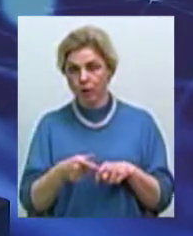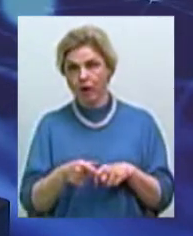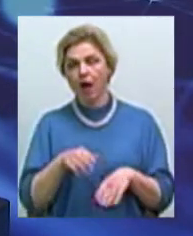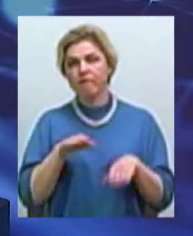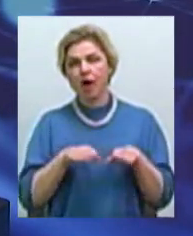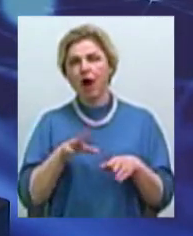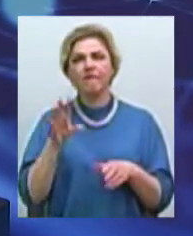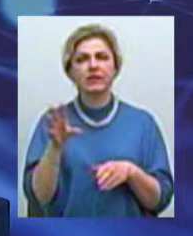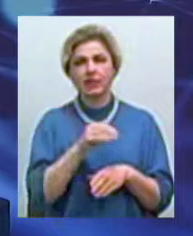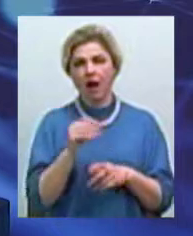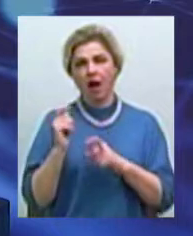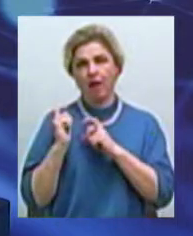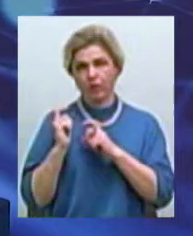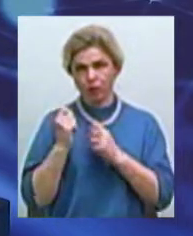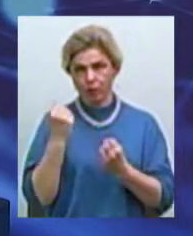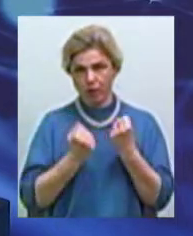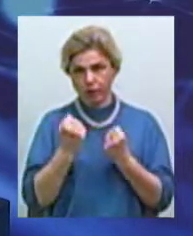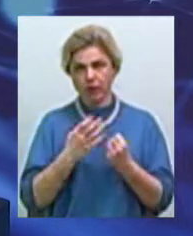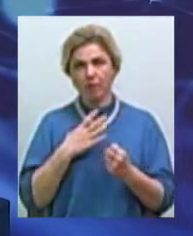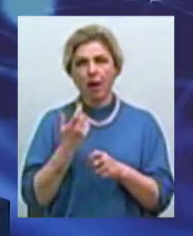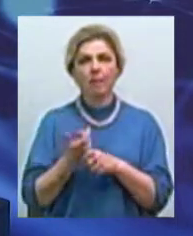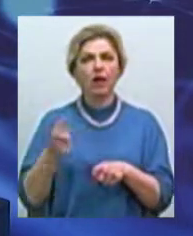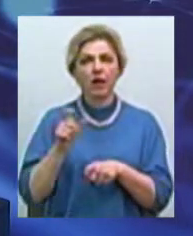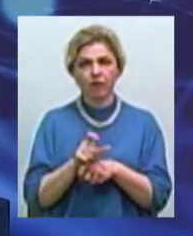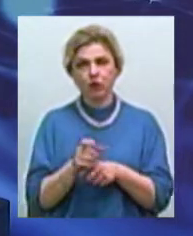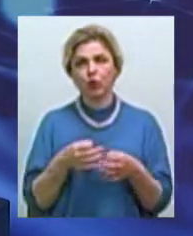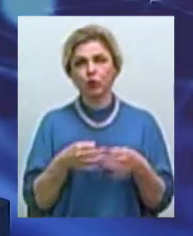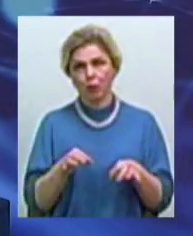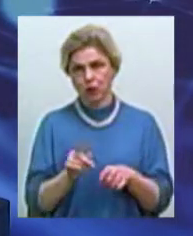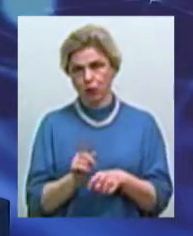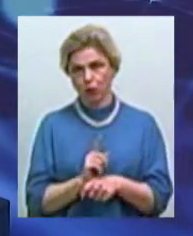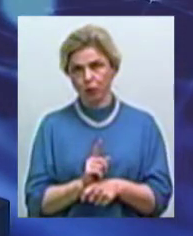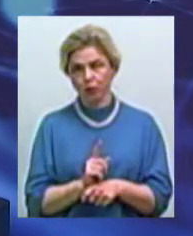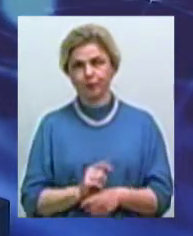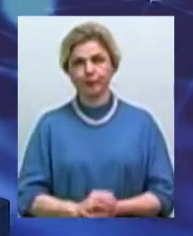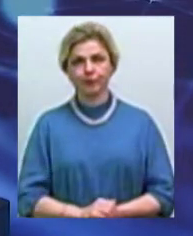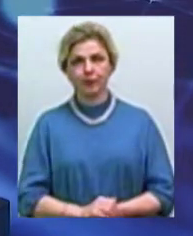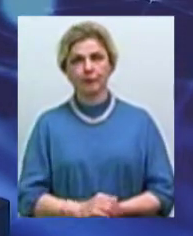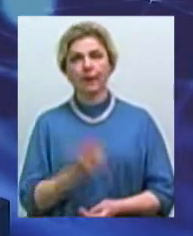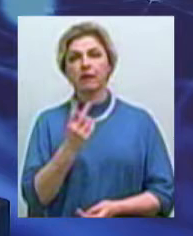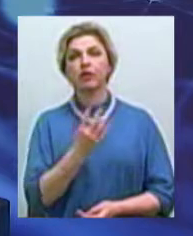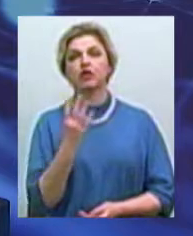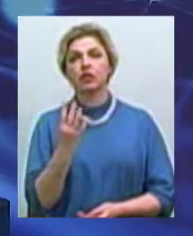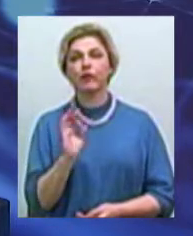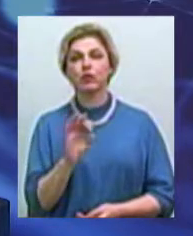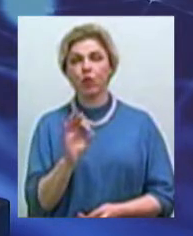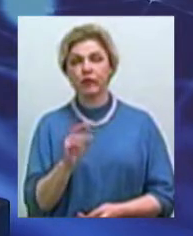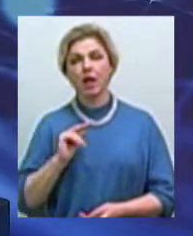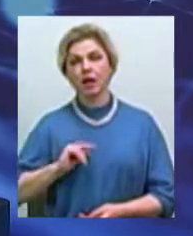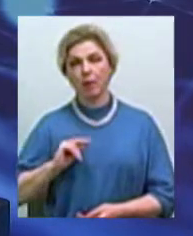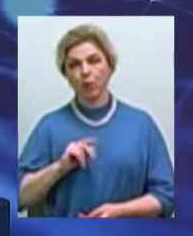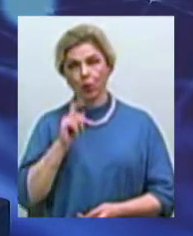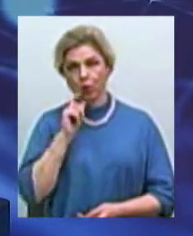всіх автівок, як засвідчила перевірка, перевищувала допустиму норму. А 24 жовтня